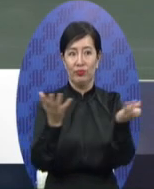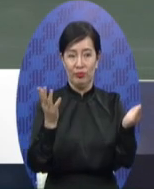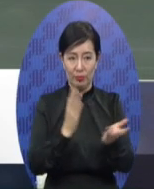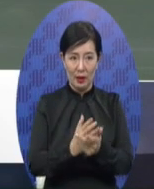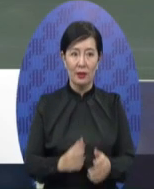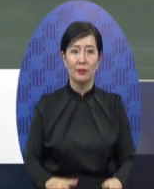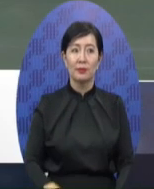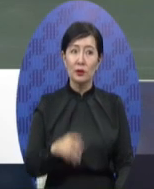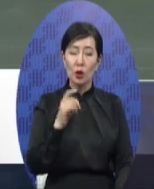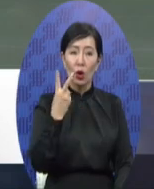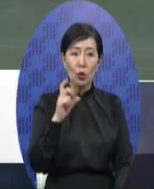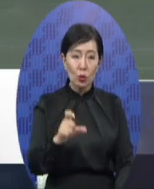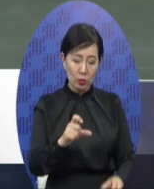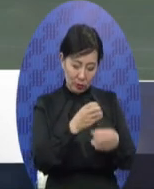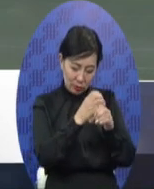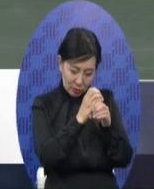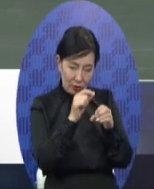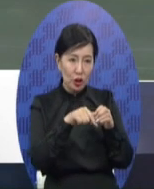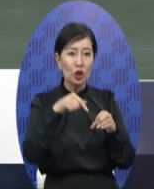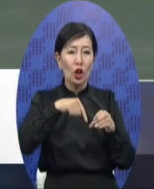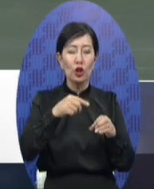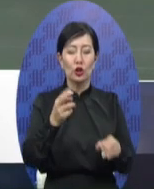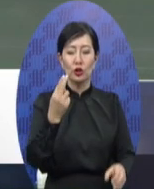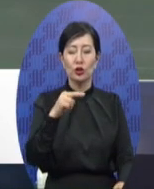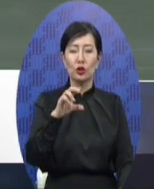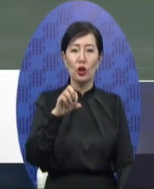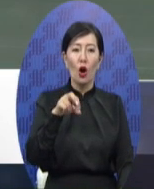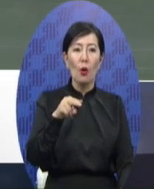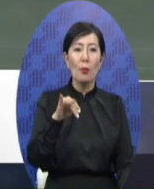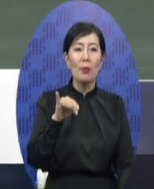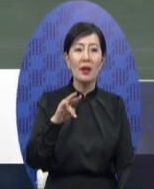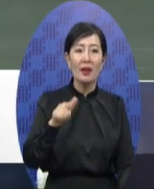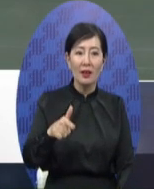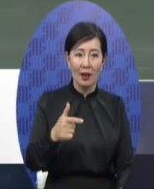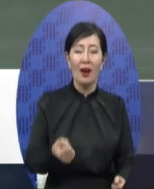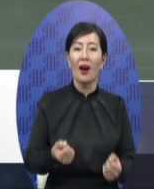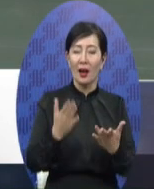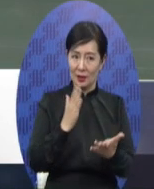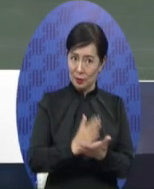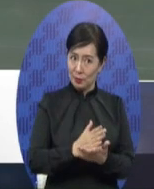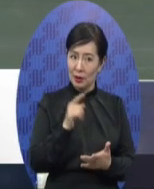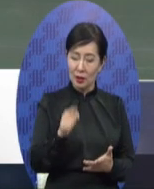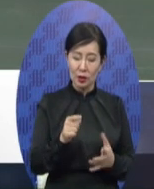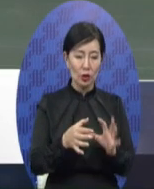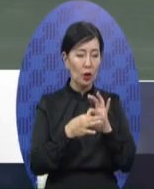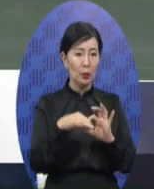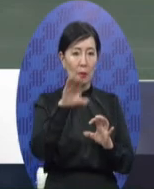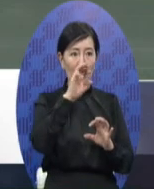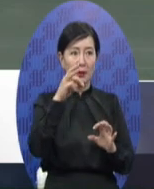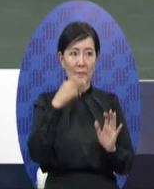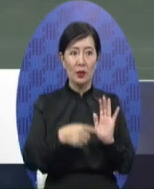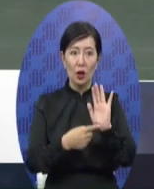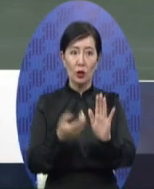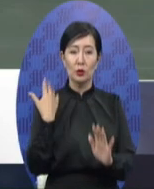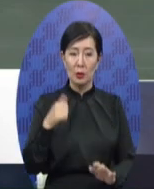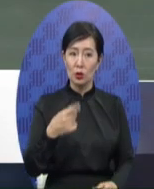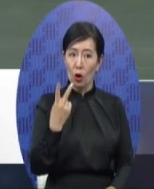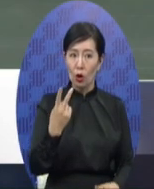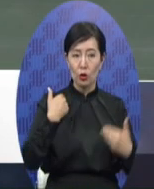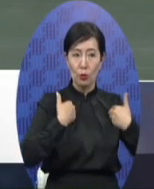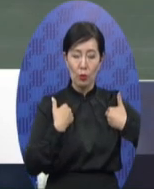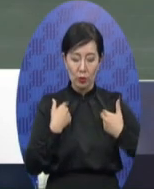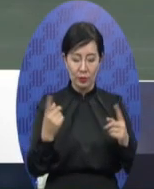нэр бүхий 2 хүний дээжээс допингийн төрлийн бодис илэрсэн тухай 8-р сарын 5-нд холбогдох байгууллагууд мэдээлж байсан. Хоёр бүхэд